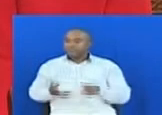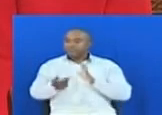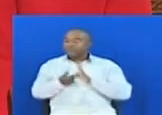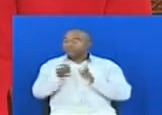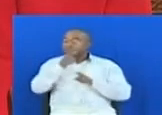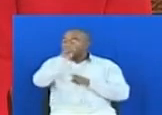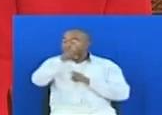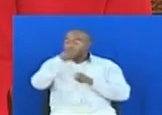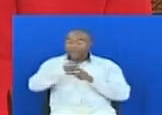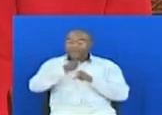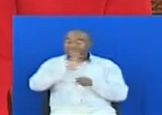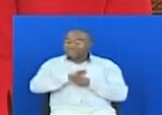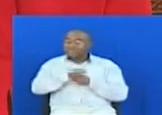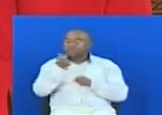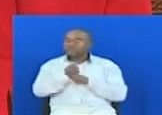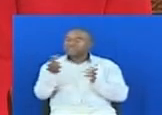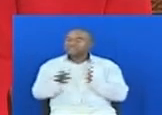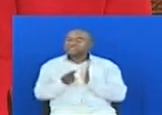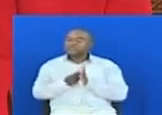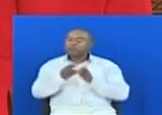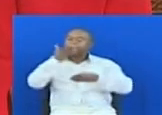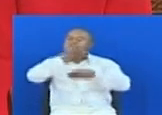zinachezwa, na hizo ndio sanaa zenyewe